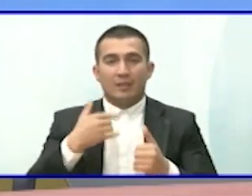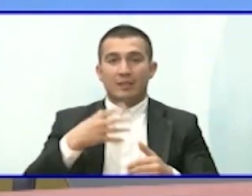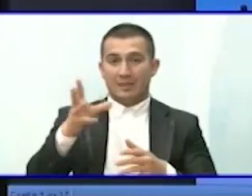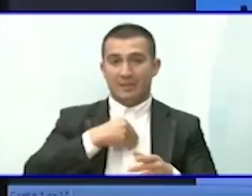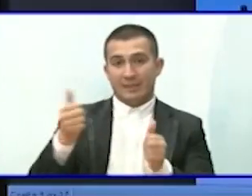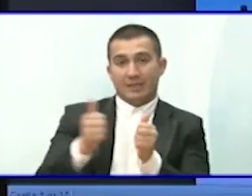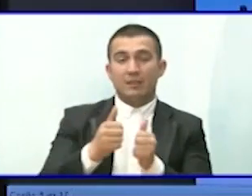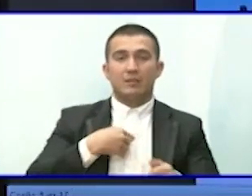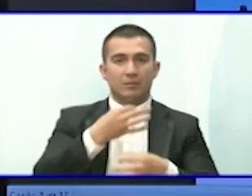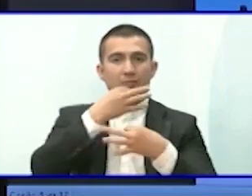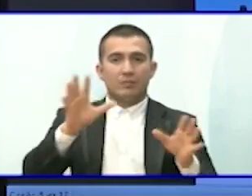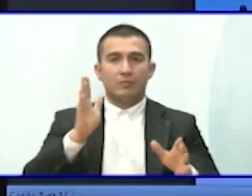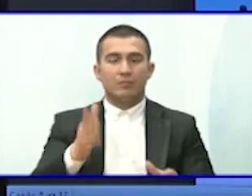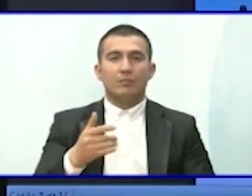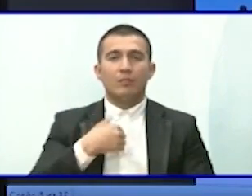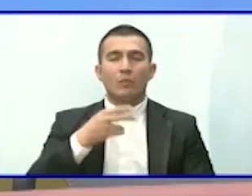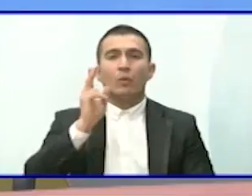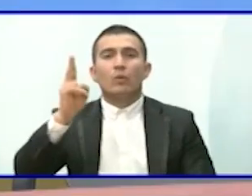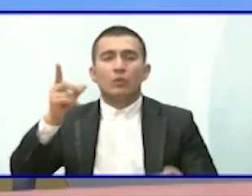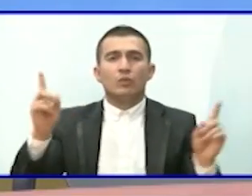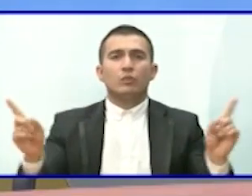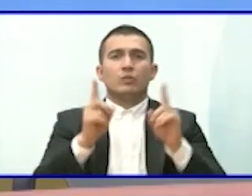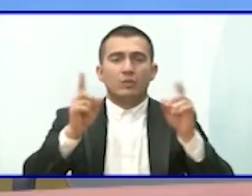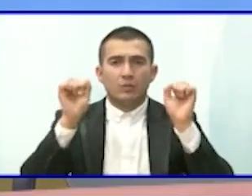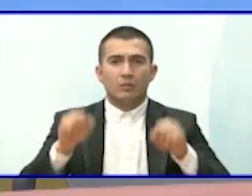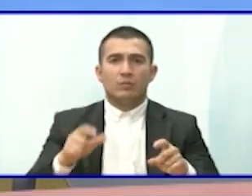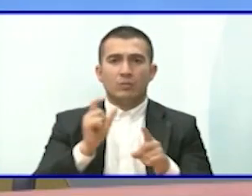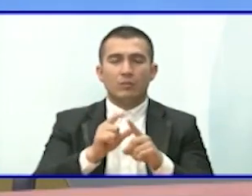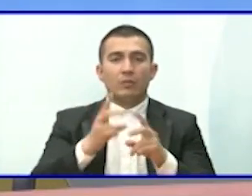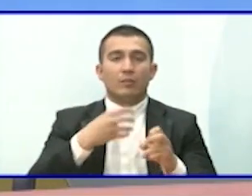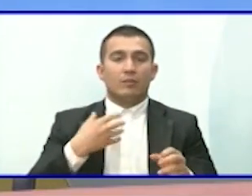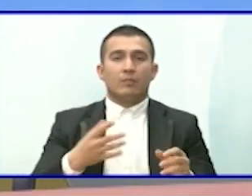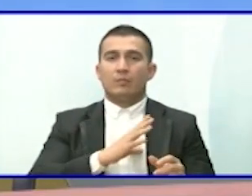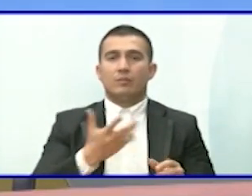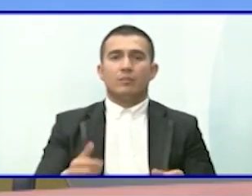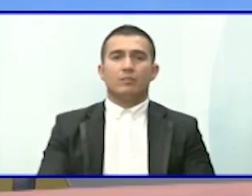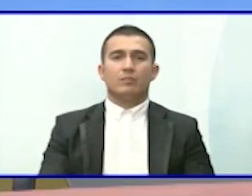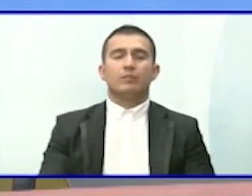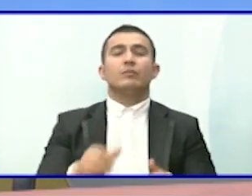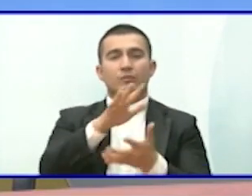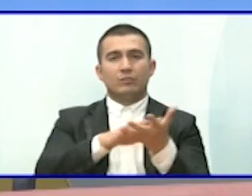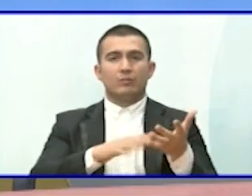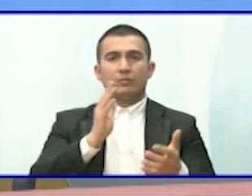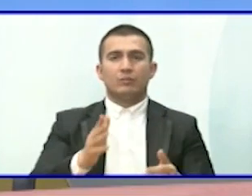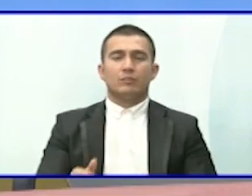мои вопросы кто и что ни с чем не спутаешь никто дальше